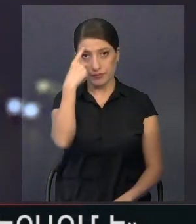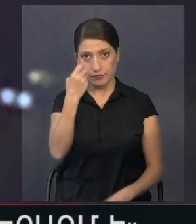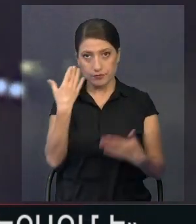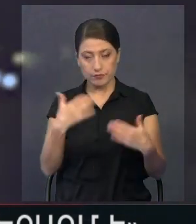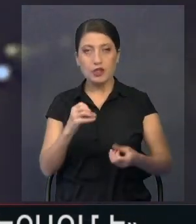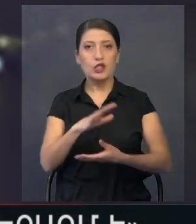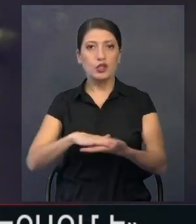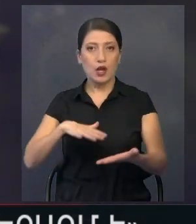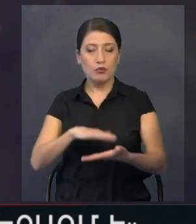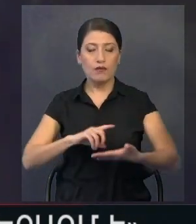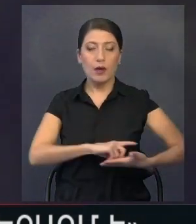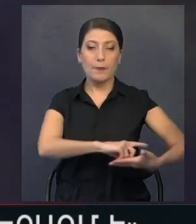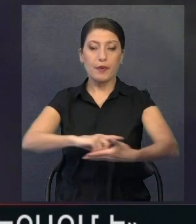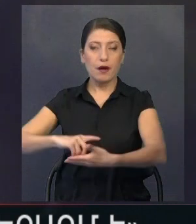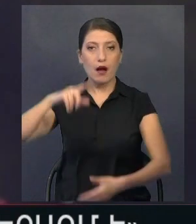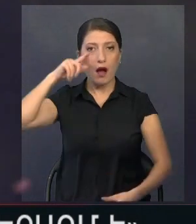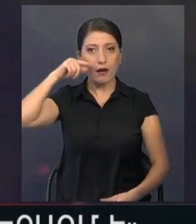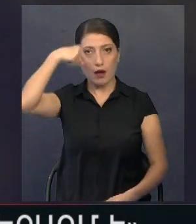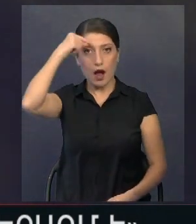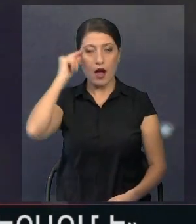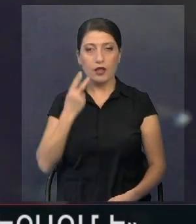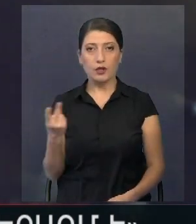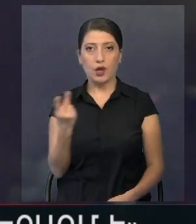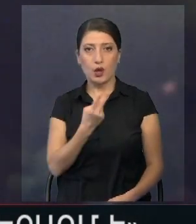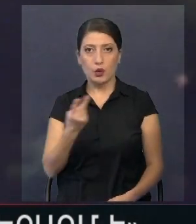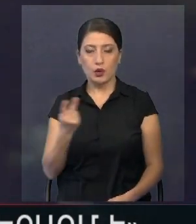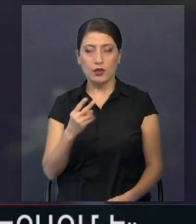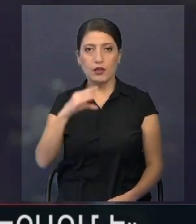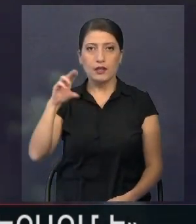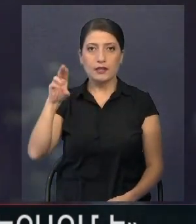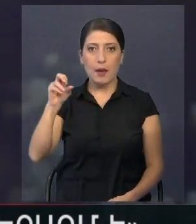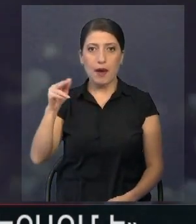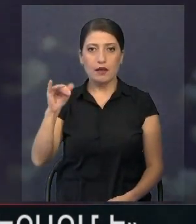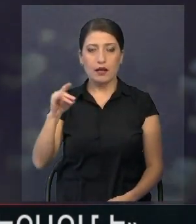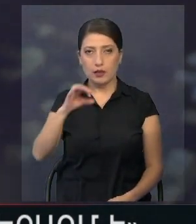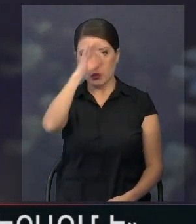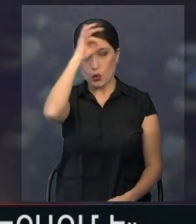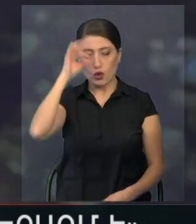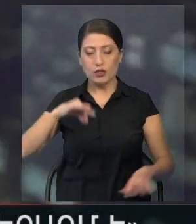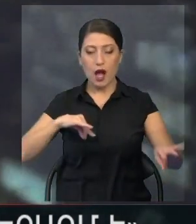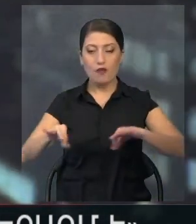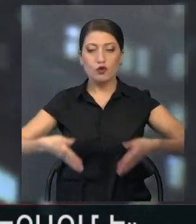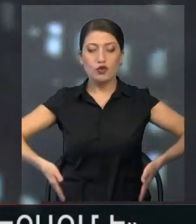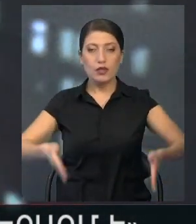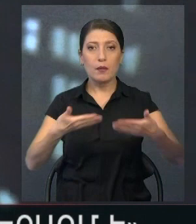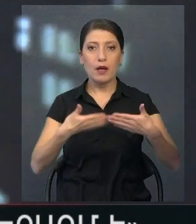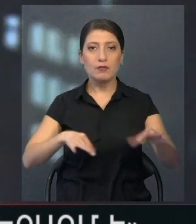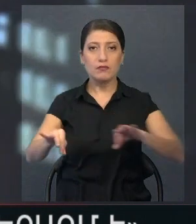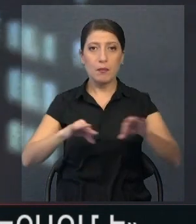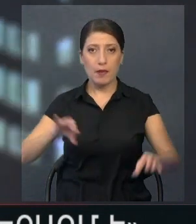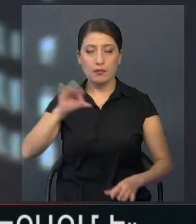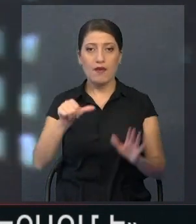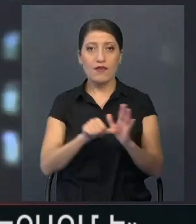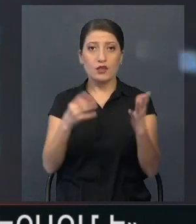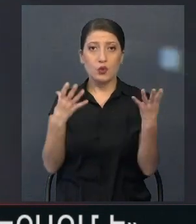որ շարունակվում են բանակցությունները հայկական ու ադրբեջանական կողմերի հետ Ստեփանակերտ Գորիս ճանապարհով երթևեկությունը վերականգնելու համար։ 6-րդ